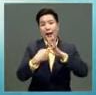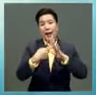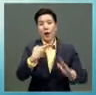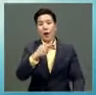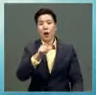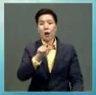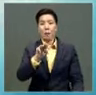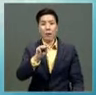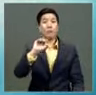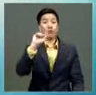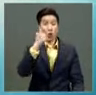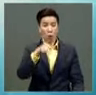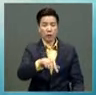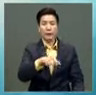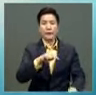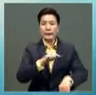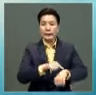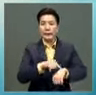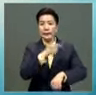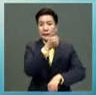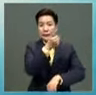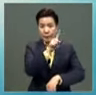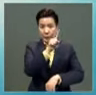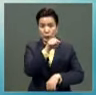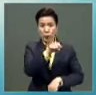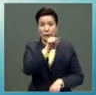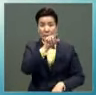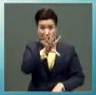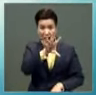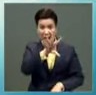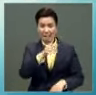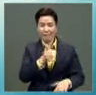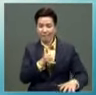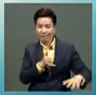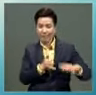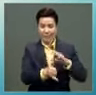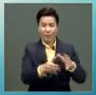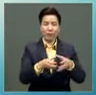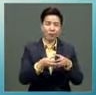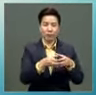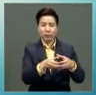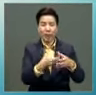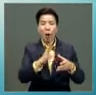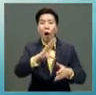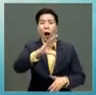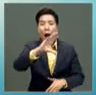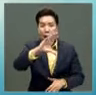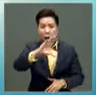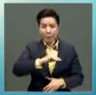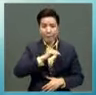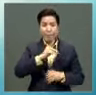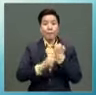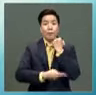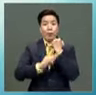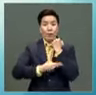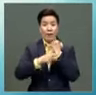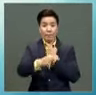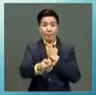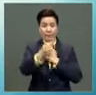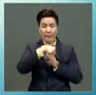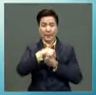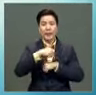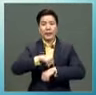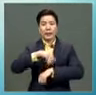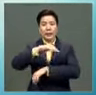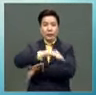องใช้เวลาตั้งแต่11นาฬิกา25นาทีและเดินทางกลับมายังโรงแรมเวลาประมาณ14